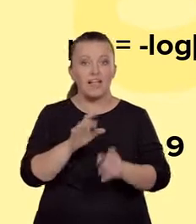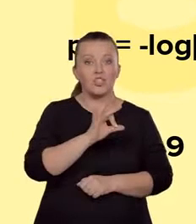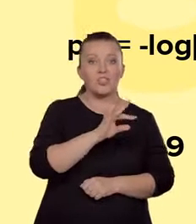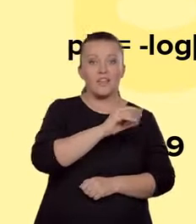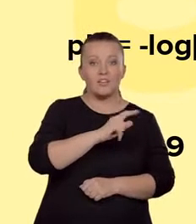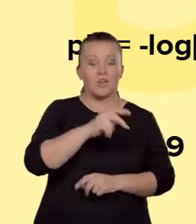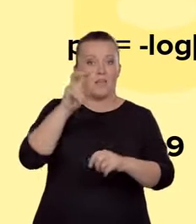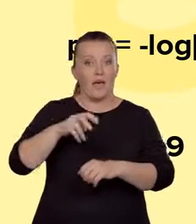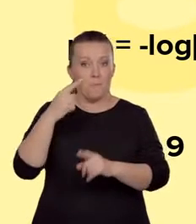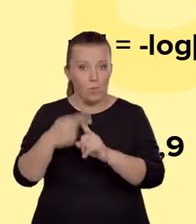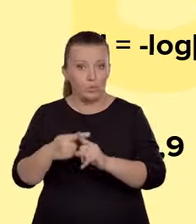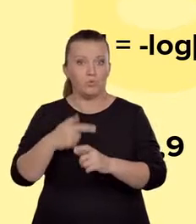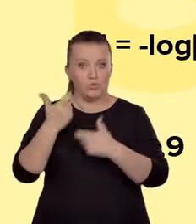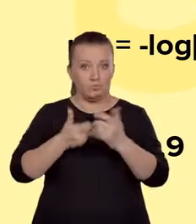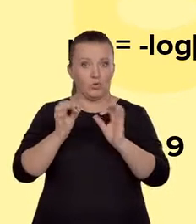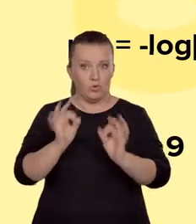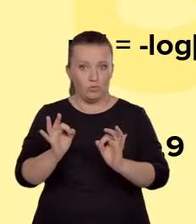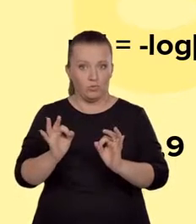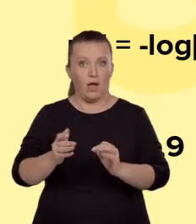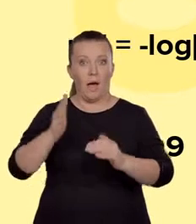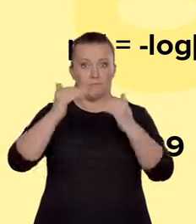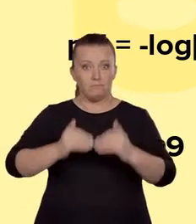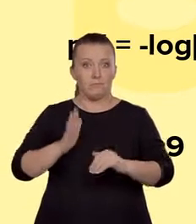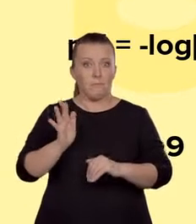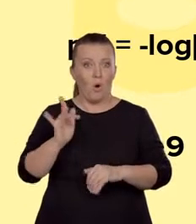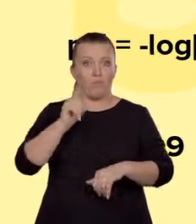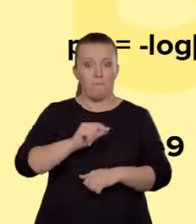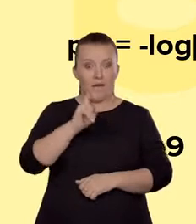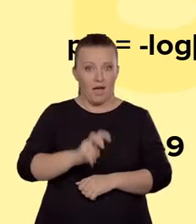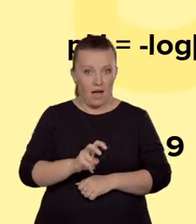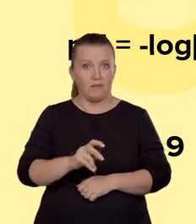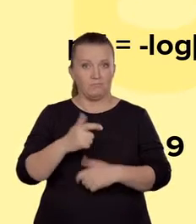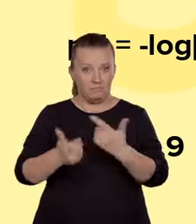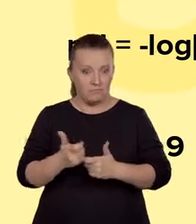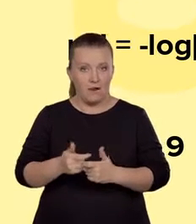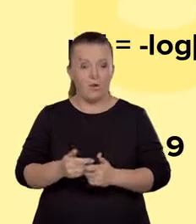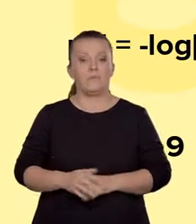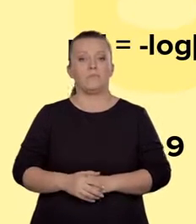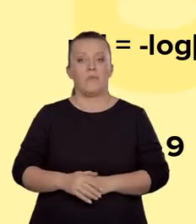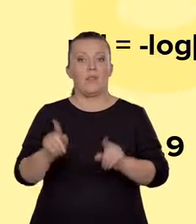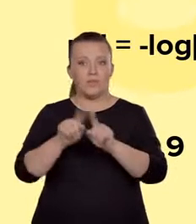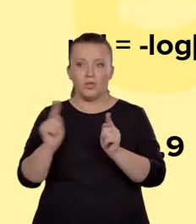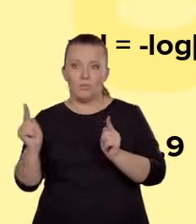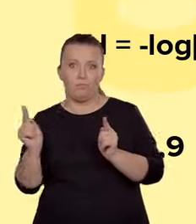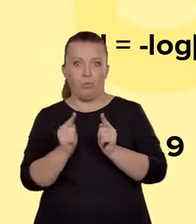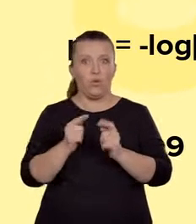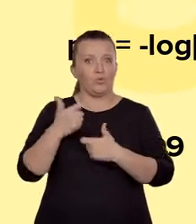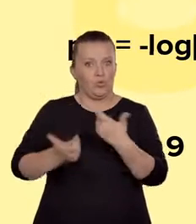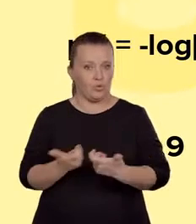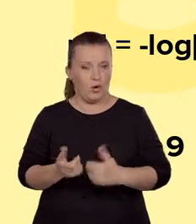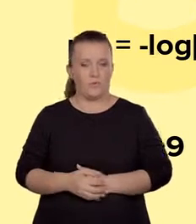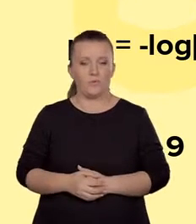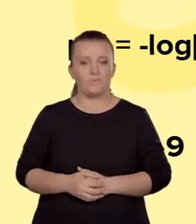policzył wartość pH, a otrzymaną przez siebie wartość pH zaokrąglił do jednego miejsca po przecinku. W swoim